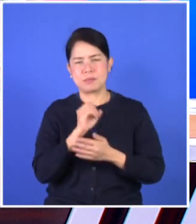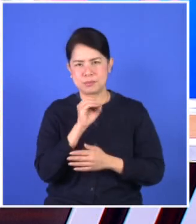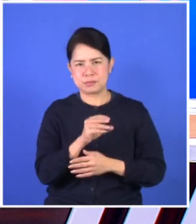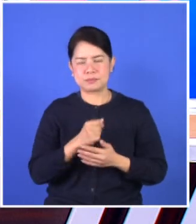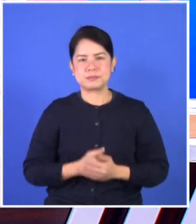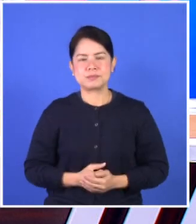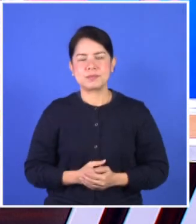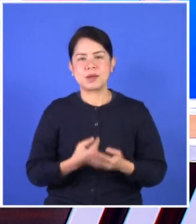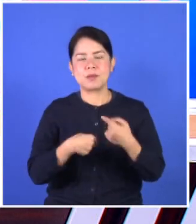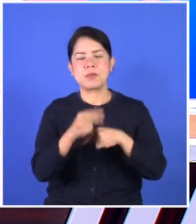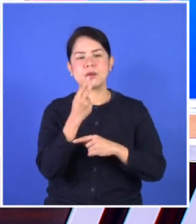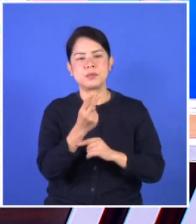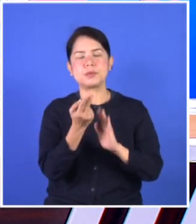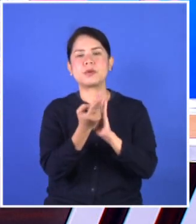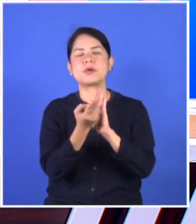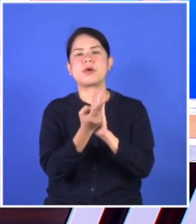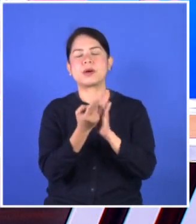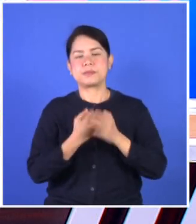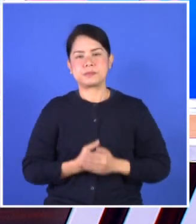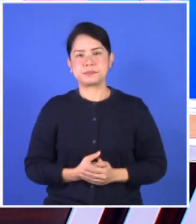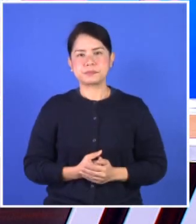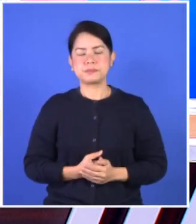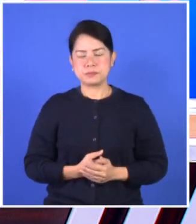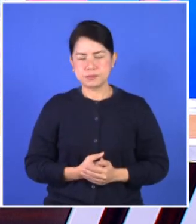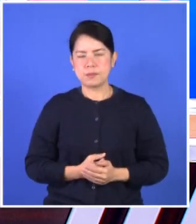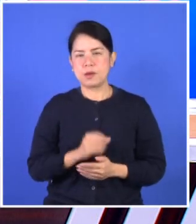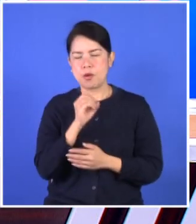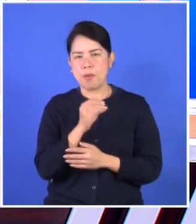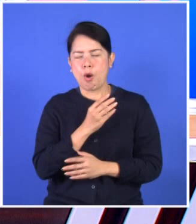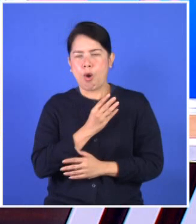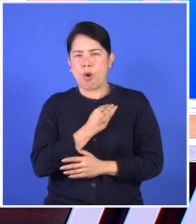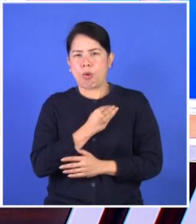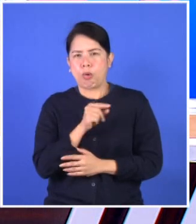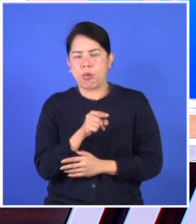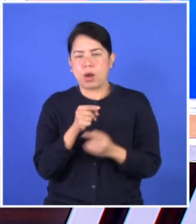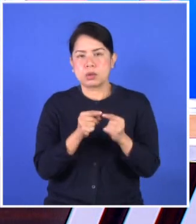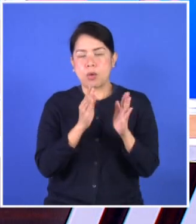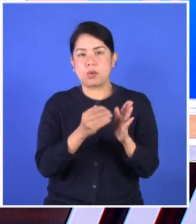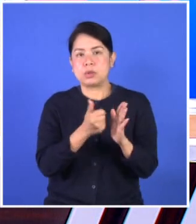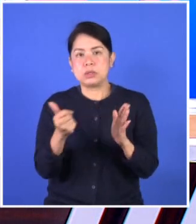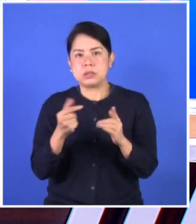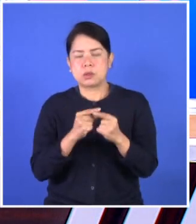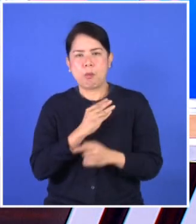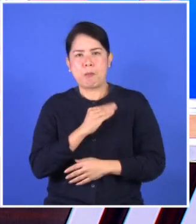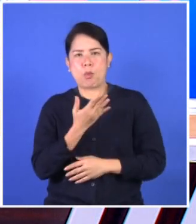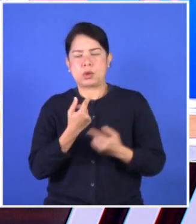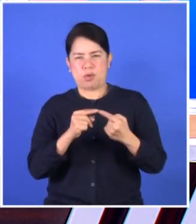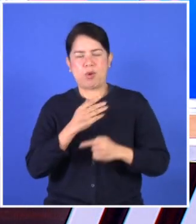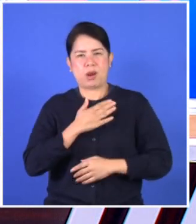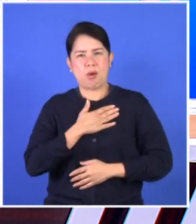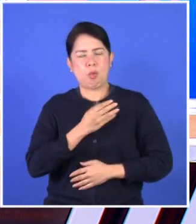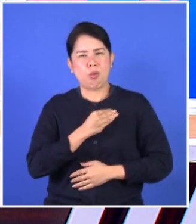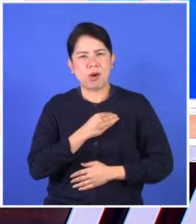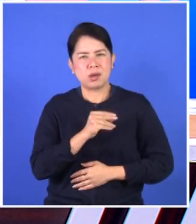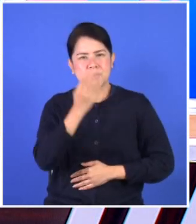ไปที่อำเภอเมืองหนองคายกันหน่อยนะคุณผู้ชมขึ้นชื่อว่ากลัวนะคือมันกลัวไงคนอื่นไม่กลัวไม่รู้หรอกแต่ว่ามันกลัวไงมันกลัวจนถึ